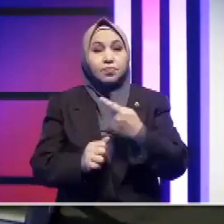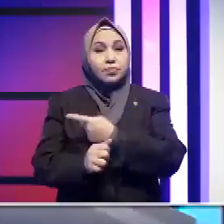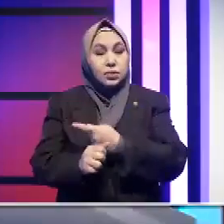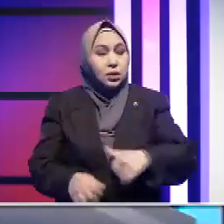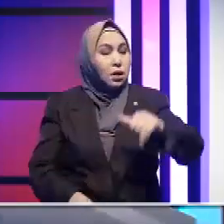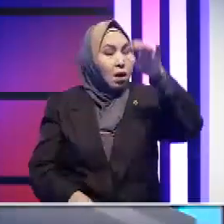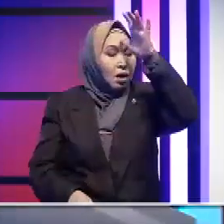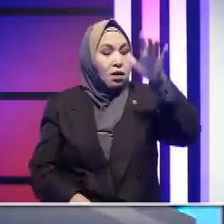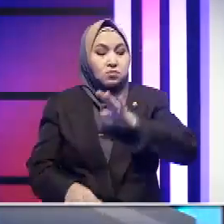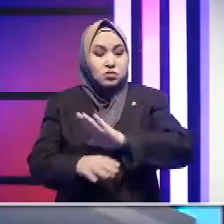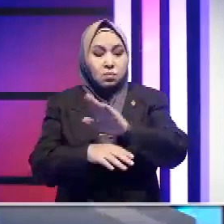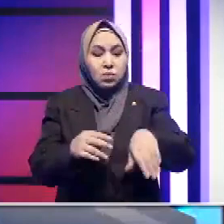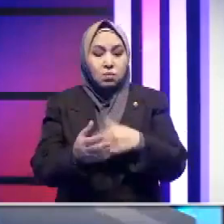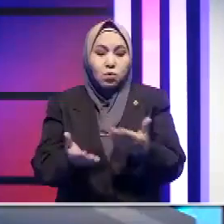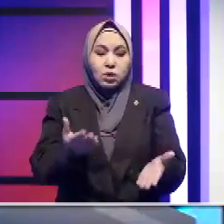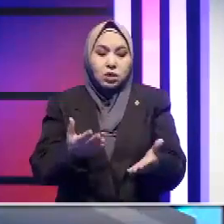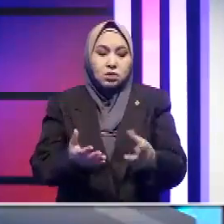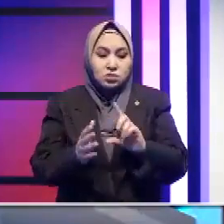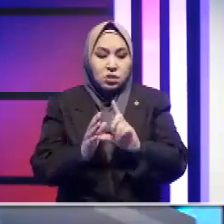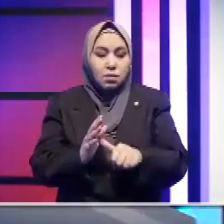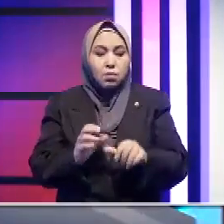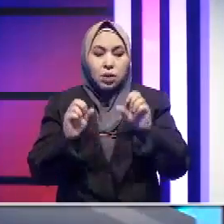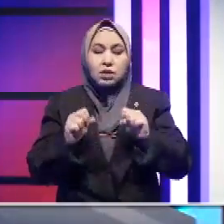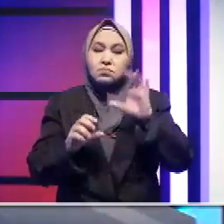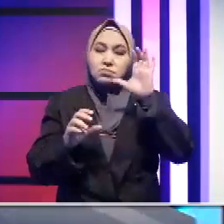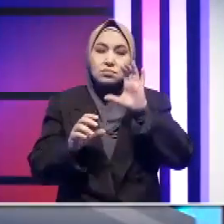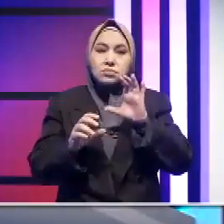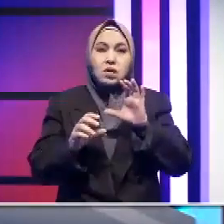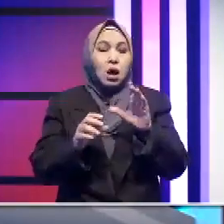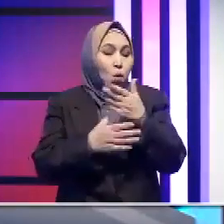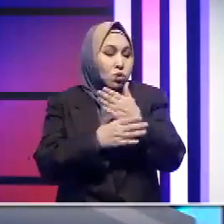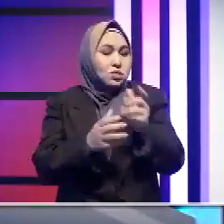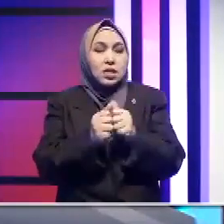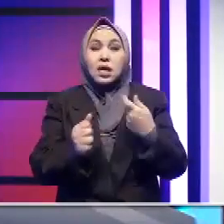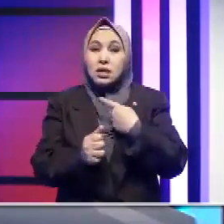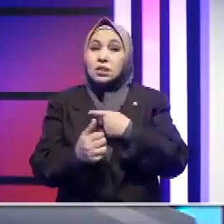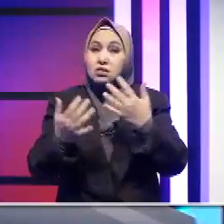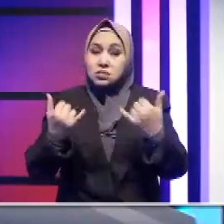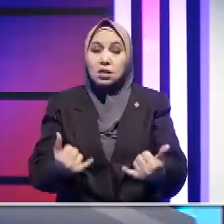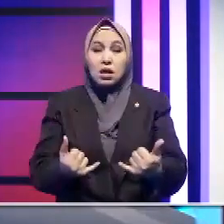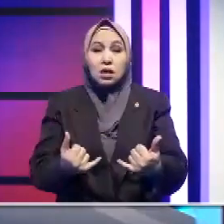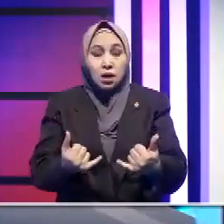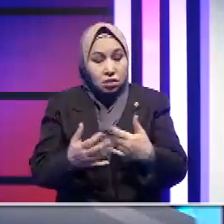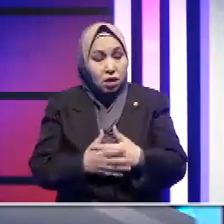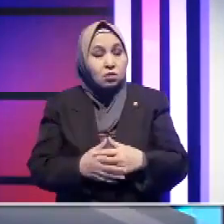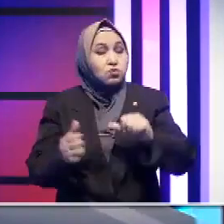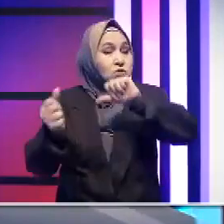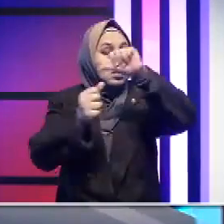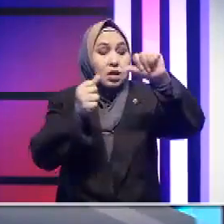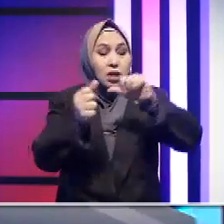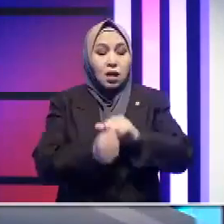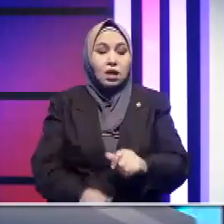palibaya sekalian mungkin sejak lagi kalau Ade Masih lebih Bleach Spade kita enggak sekarang ini dalam suasana taraweh ataupun